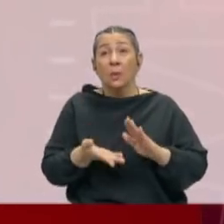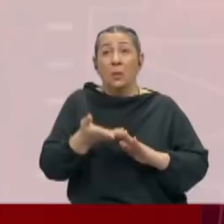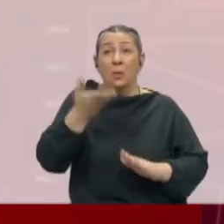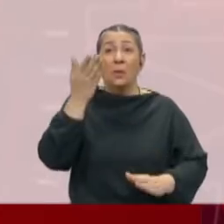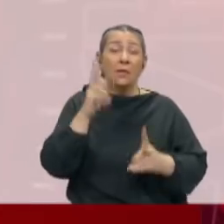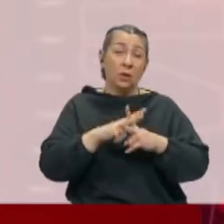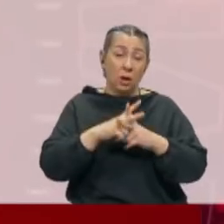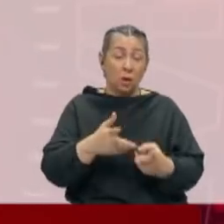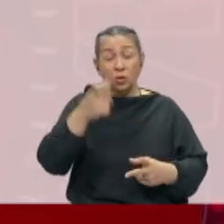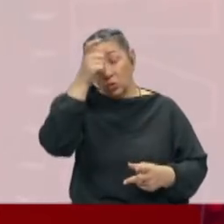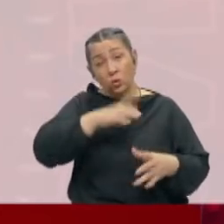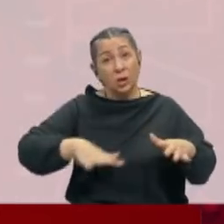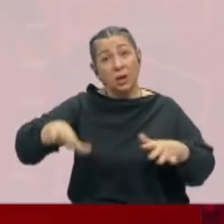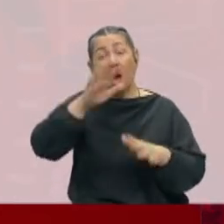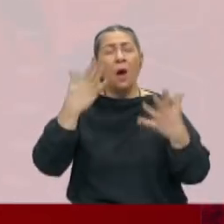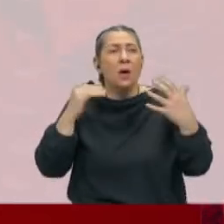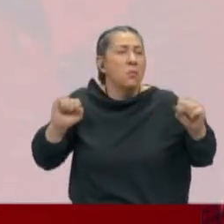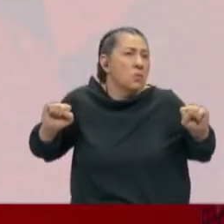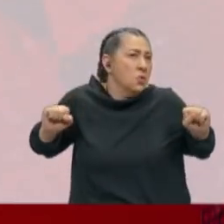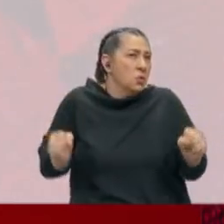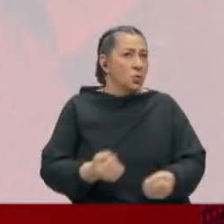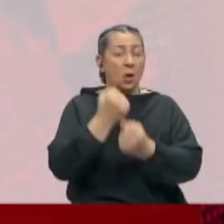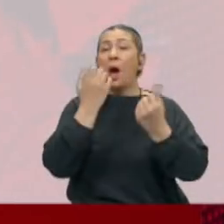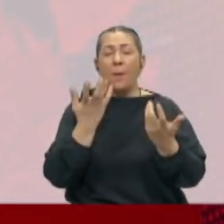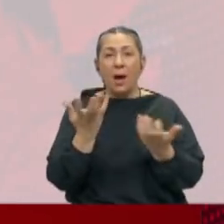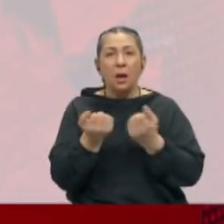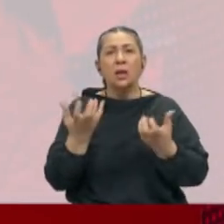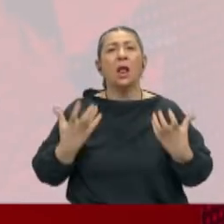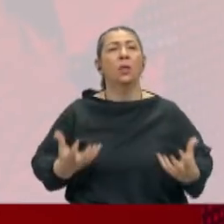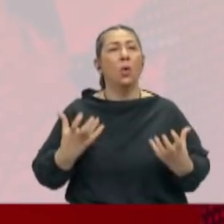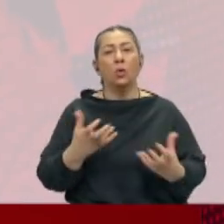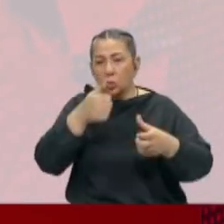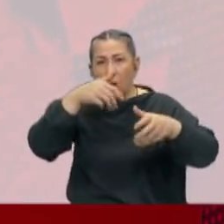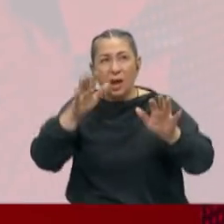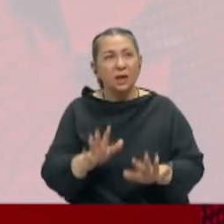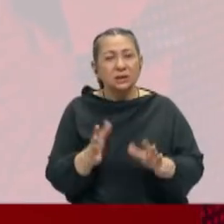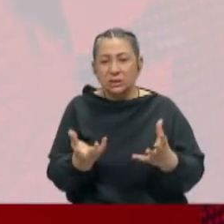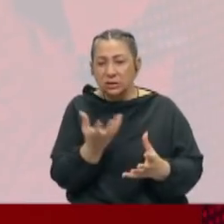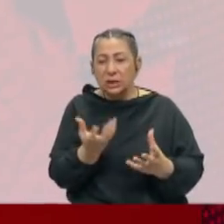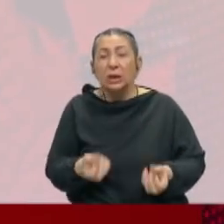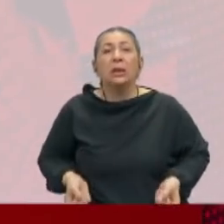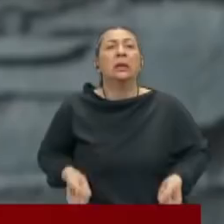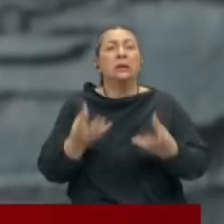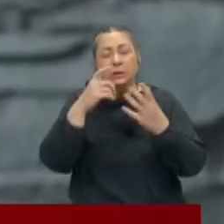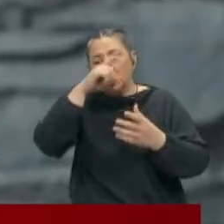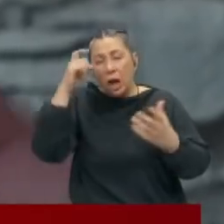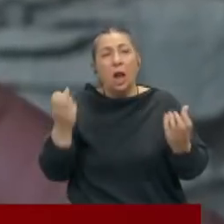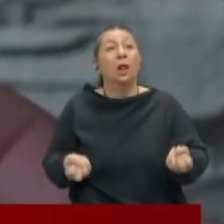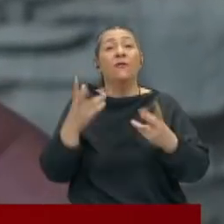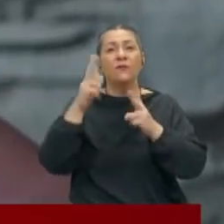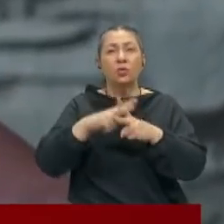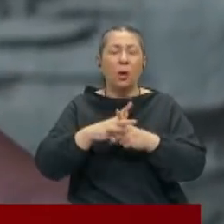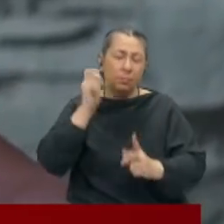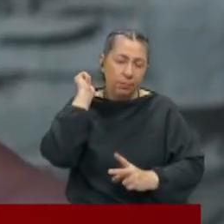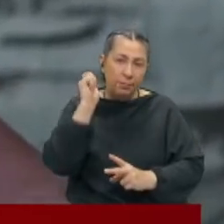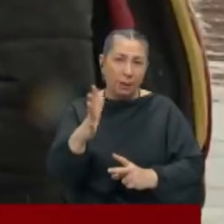yansıyor faturalara. Tüm Türkiye'de hava buz kesti ama tüketici yanıyor. Kullandığı doğalgaz ısınmasına yetmese de gelen fatura